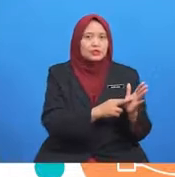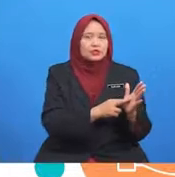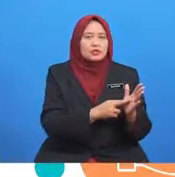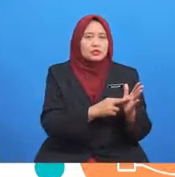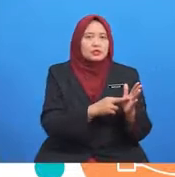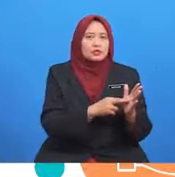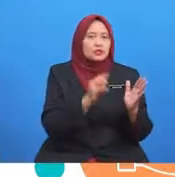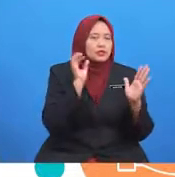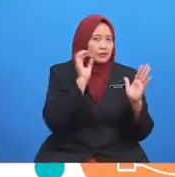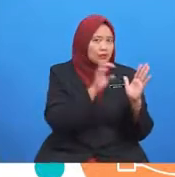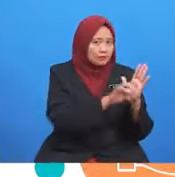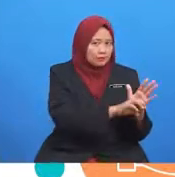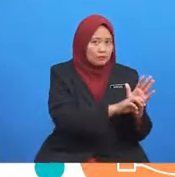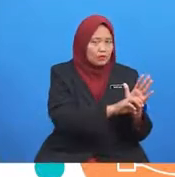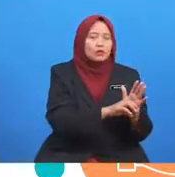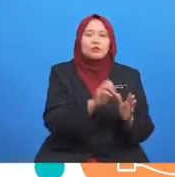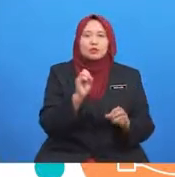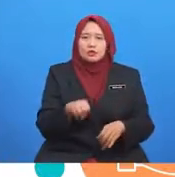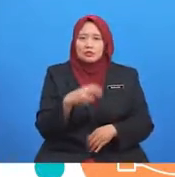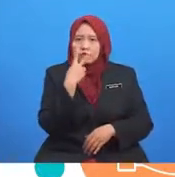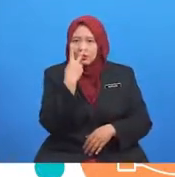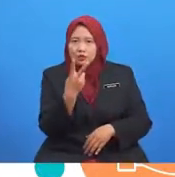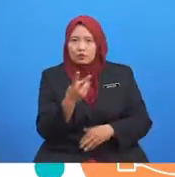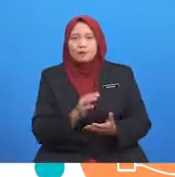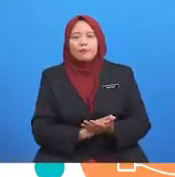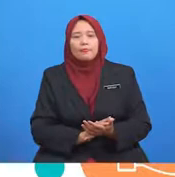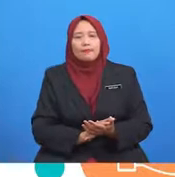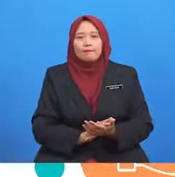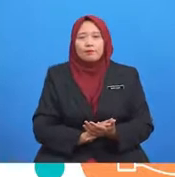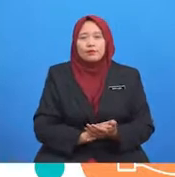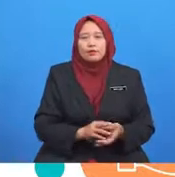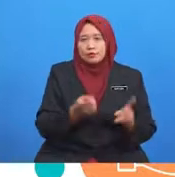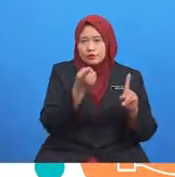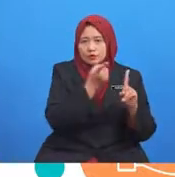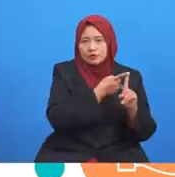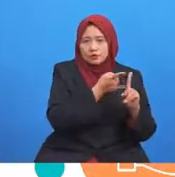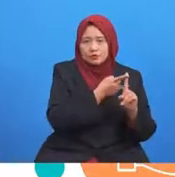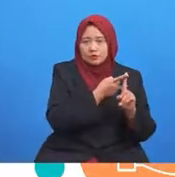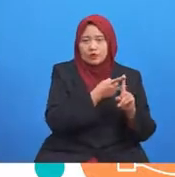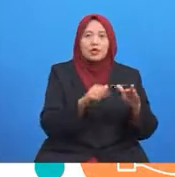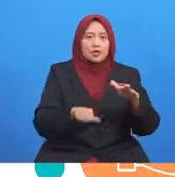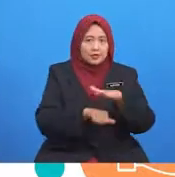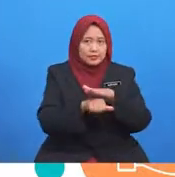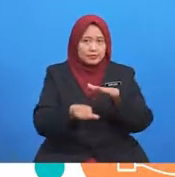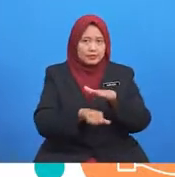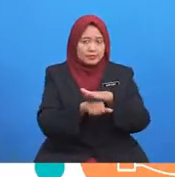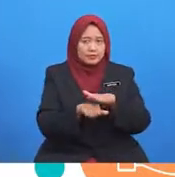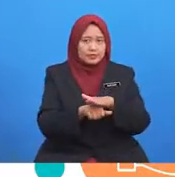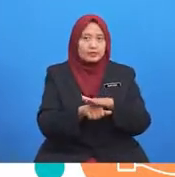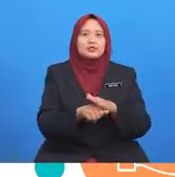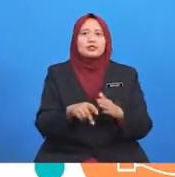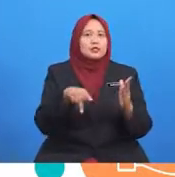ketahui, iaitu 1. Asas kajian dalam reka cipta